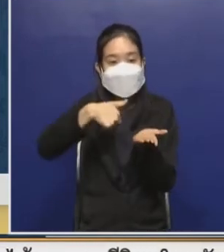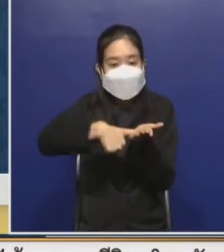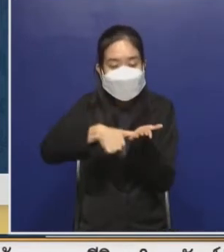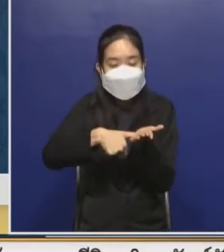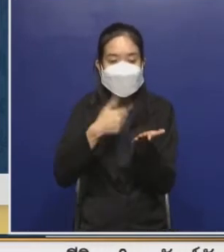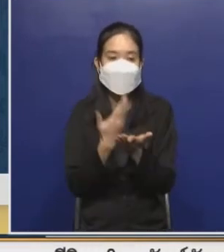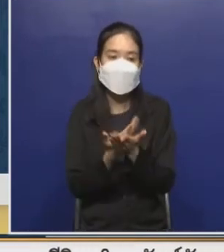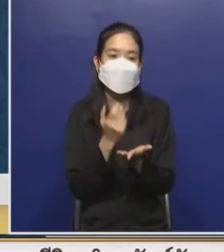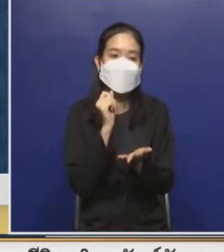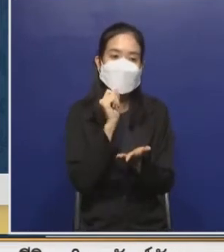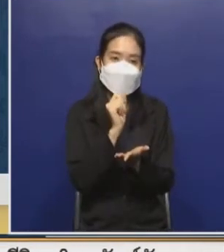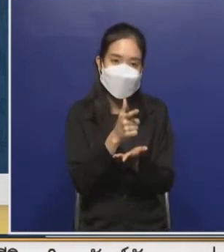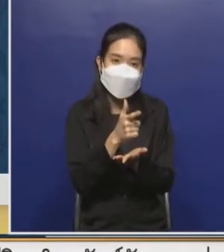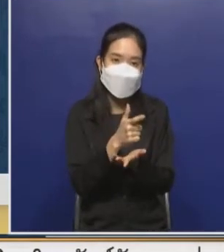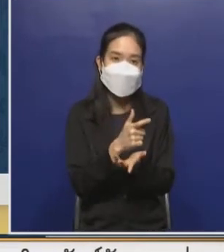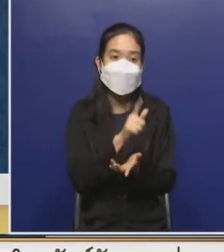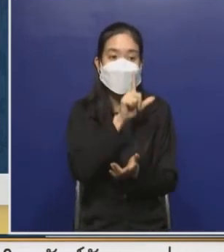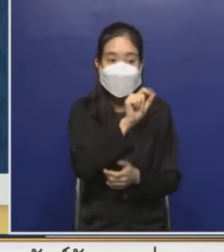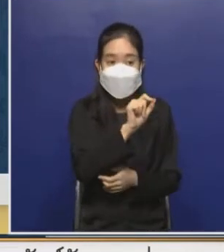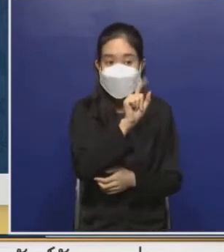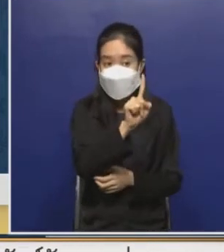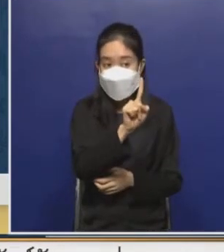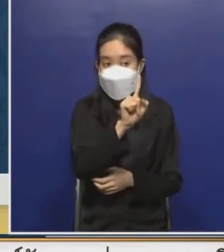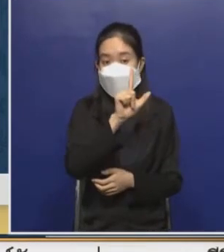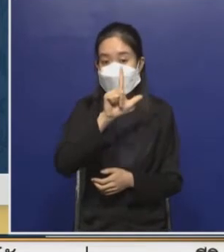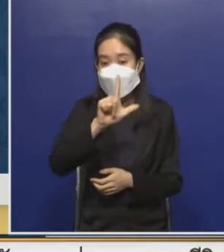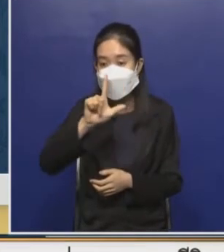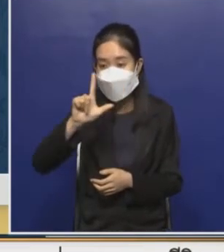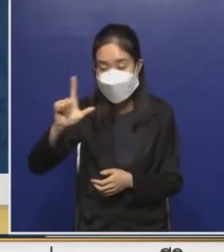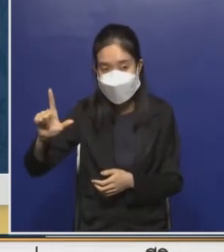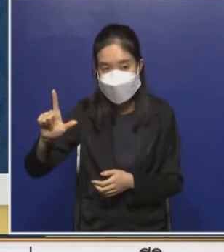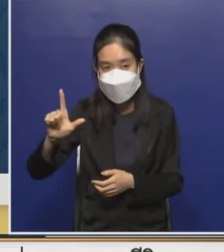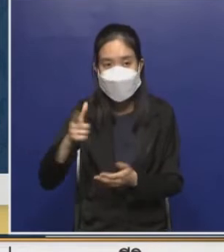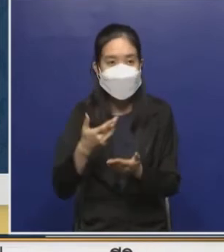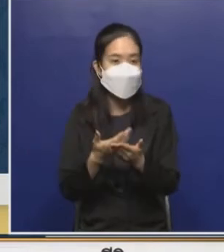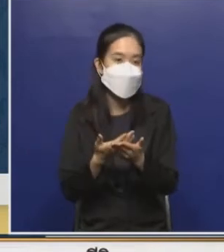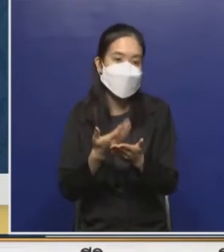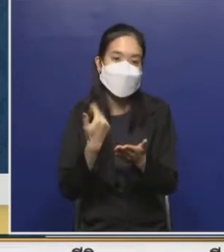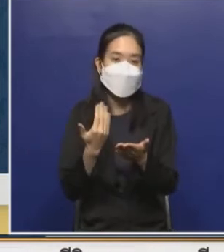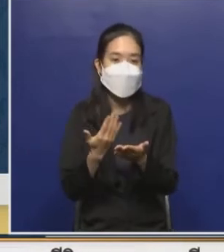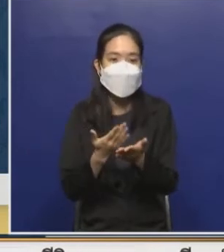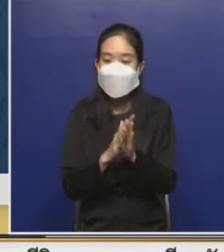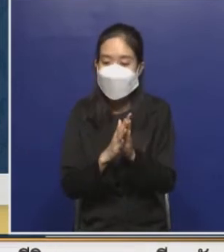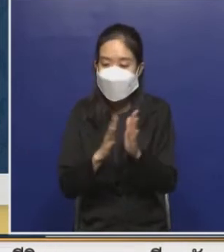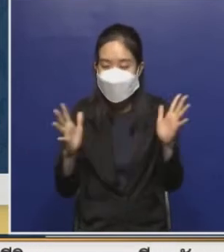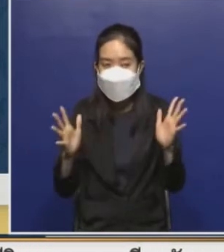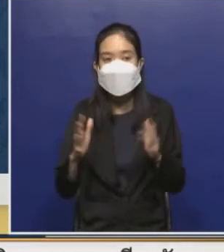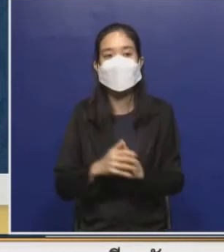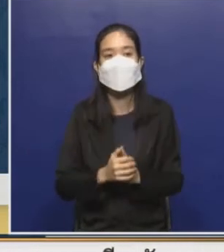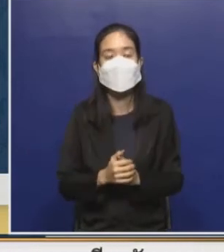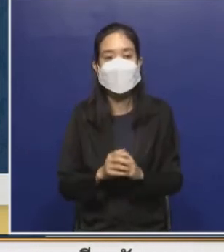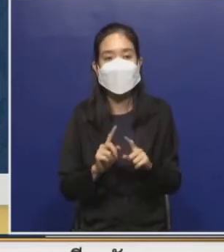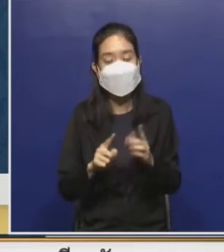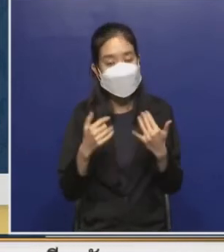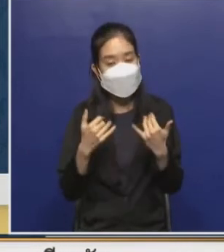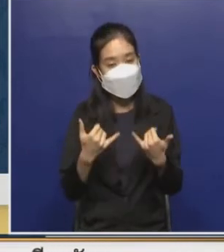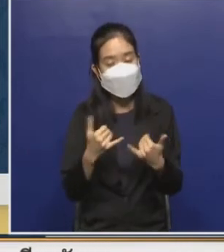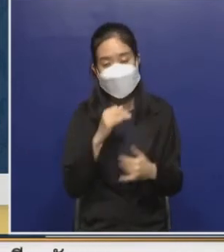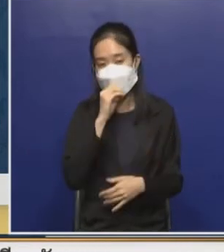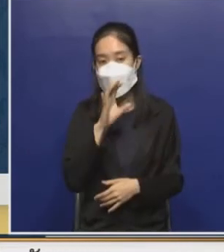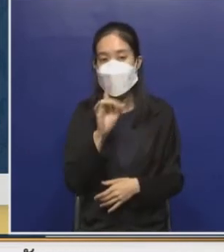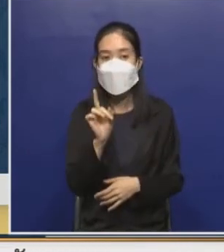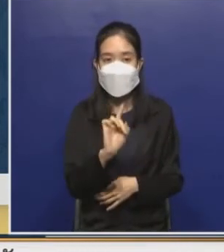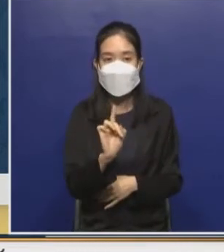21 ล้านล้านซึ่งมากกวา GDP ของประเทศไปแลวคร Plastiltอย่นี้เราเรีกว่า